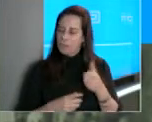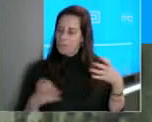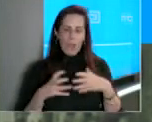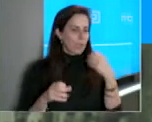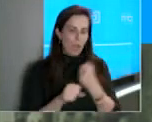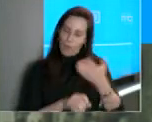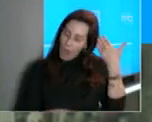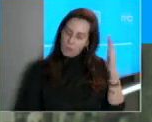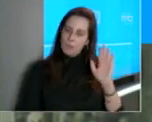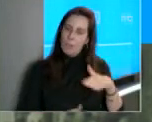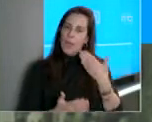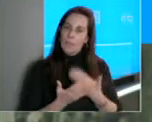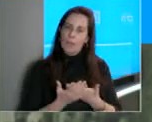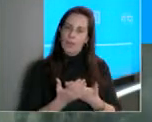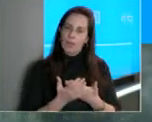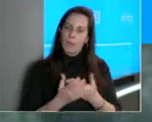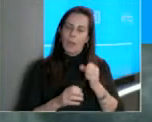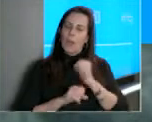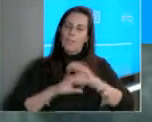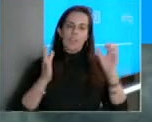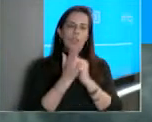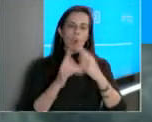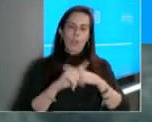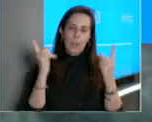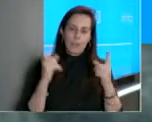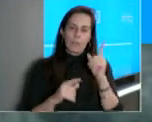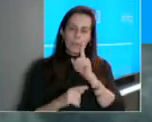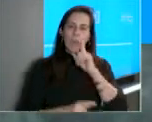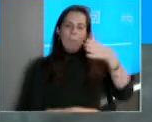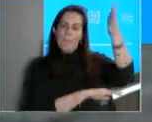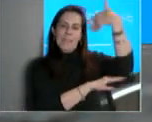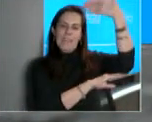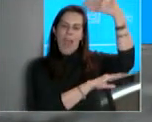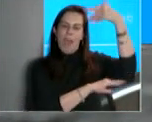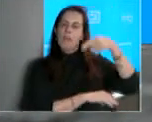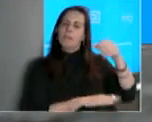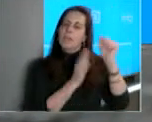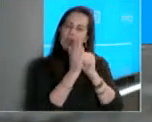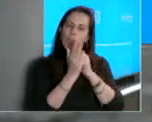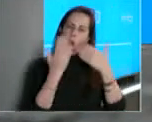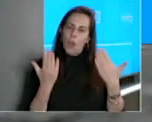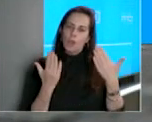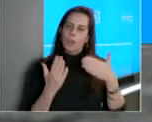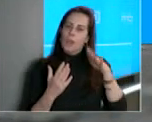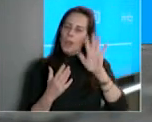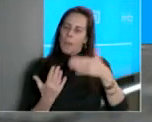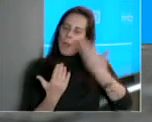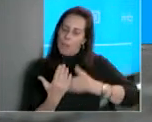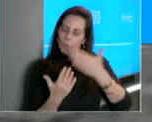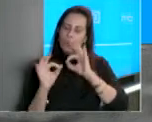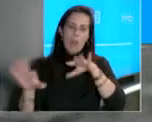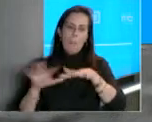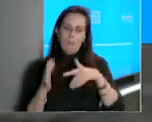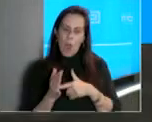מפאי בהצעה להוציא עיתון אחר בשם המדינה, שיהיה עיתון שיהיו בו כמה עמודים